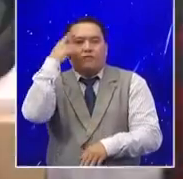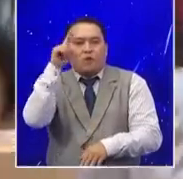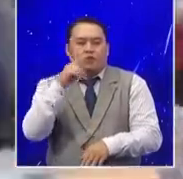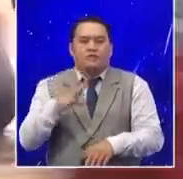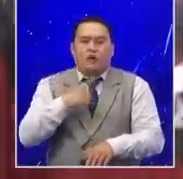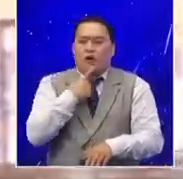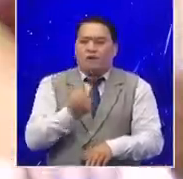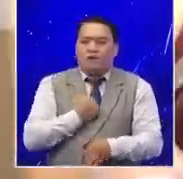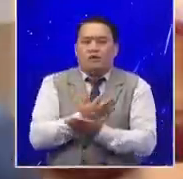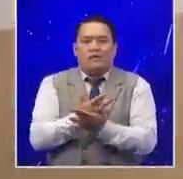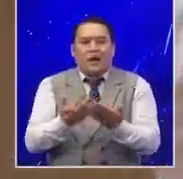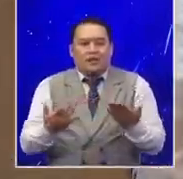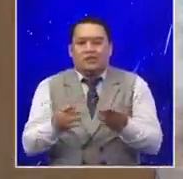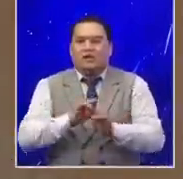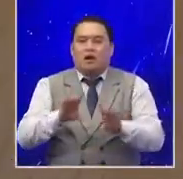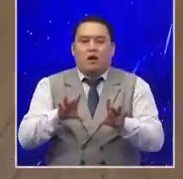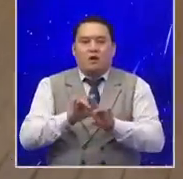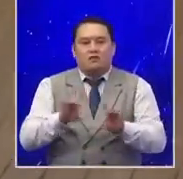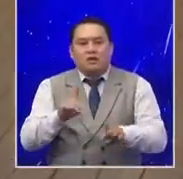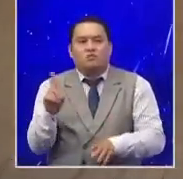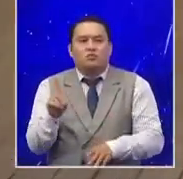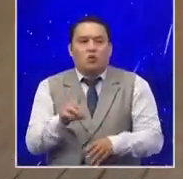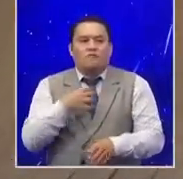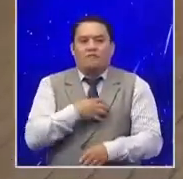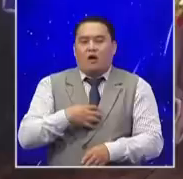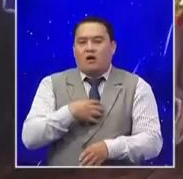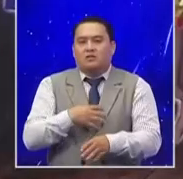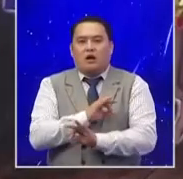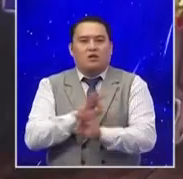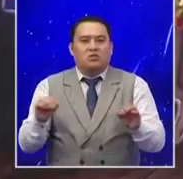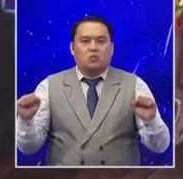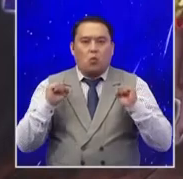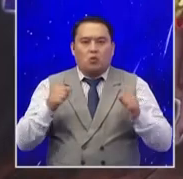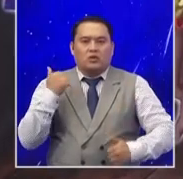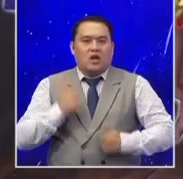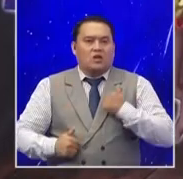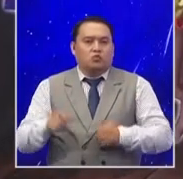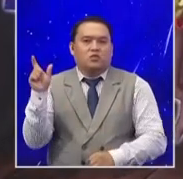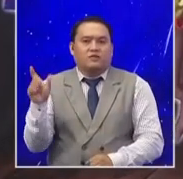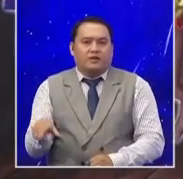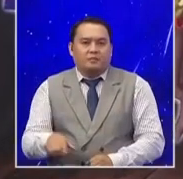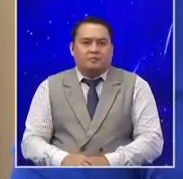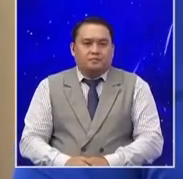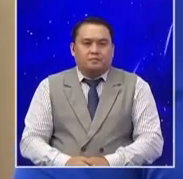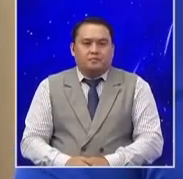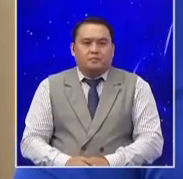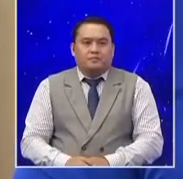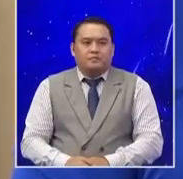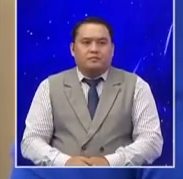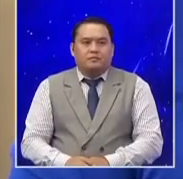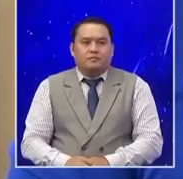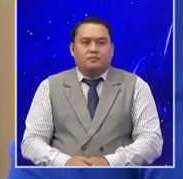ремесла и многое другое. Как говорит тренер Асхат Ахмеджанов, важно не только быть отличным спортсменом, но и достойным гражданином страны. Мы